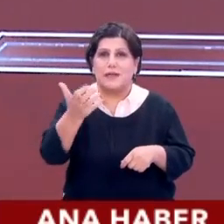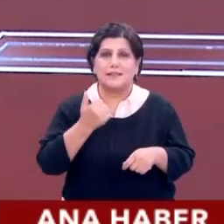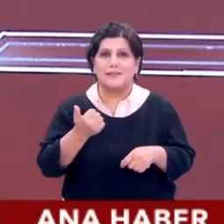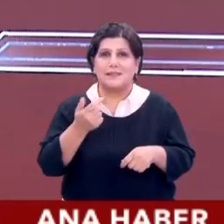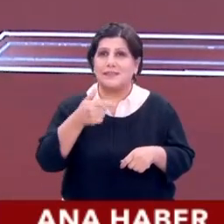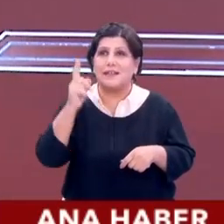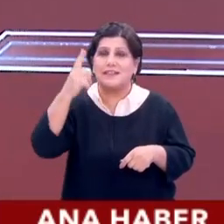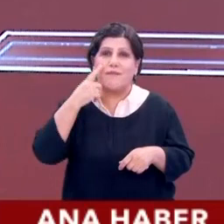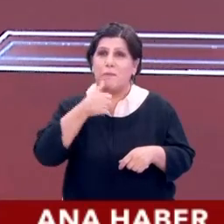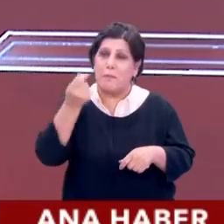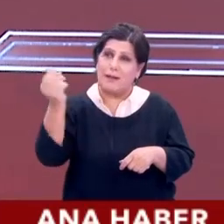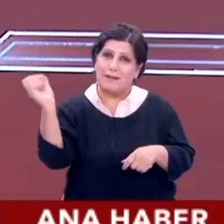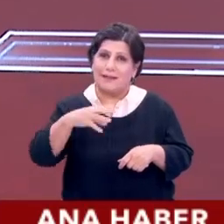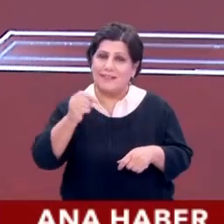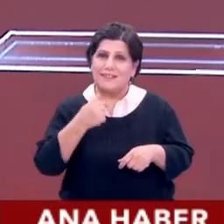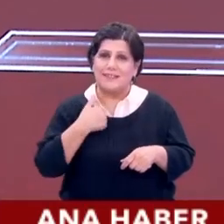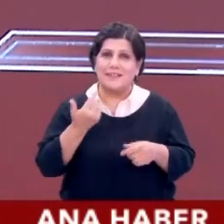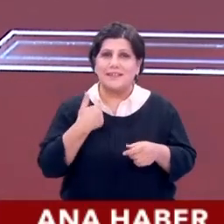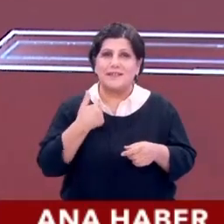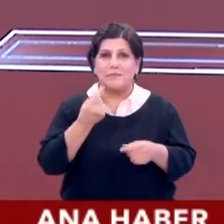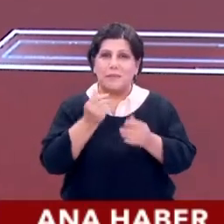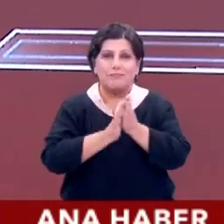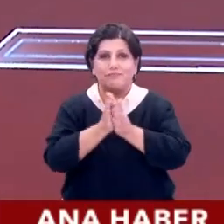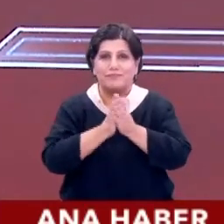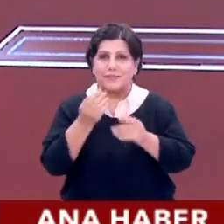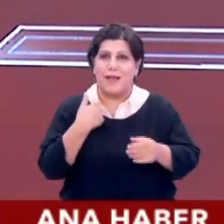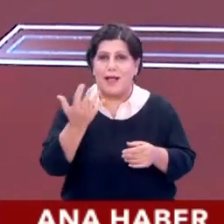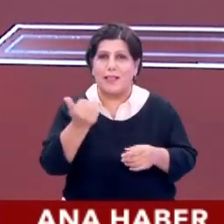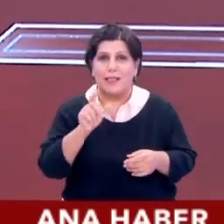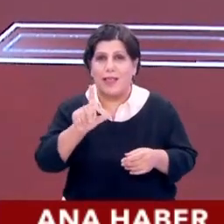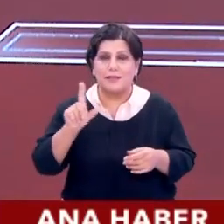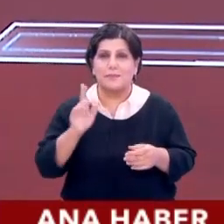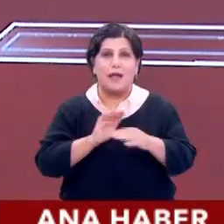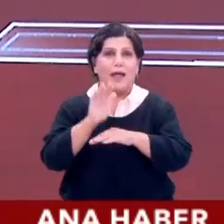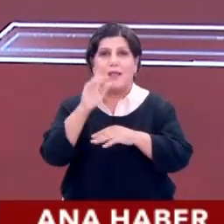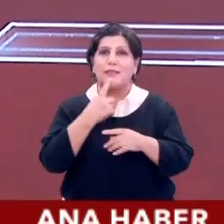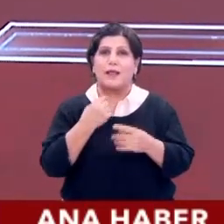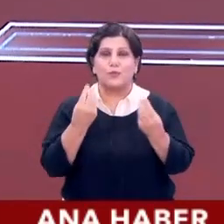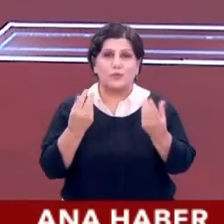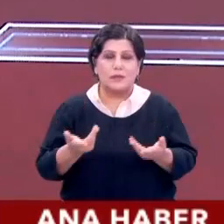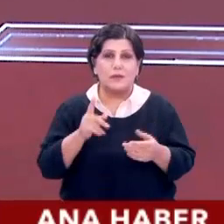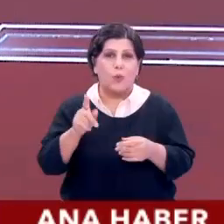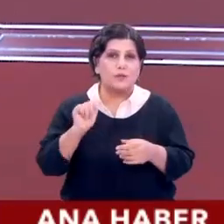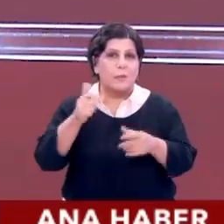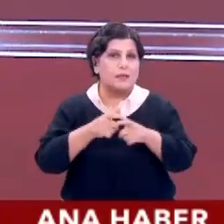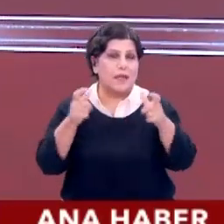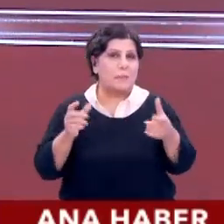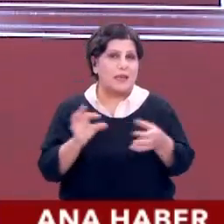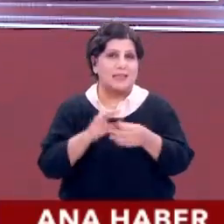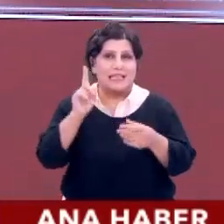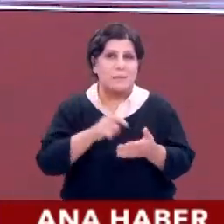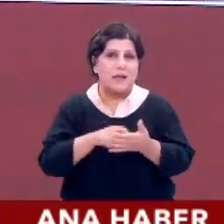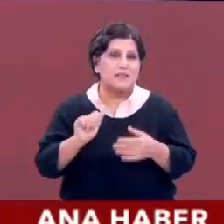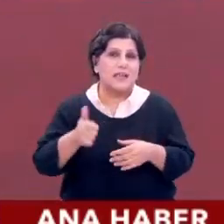bekliyor herkes az ya da çok hayat böyle bir şey Peki o zaman gelişmelerle birlikte Şu bizim ilk